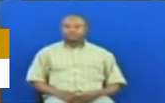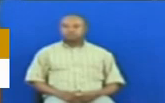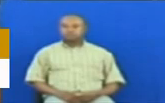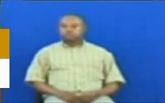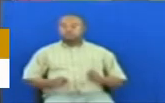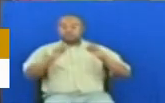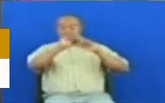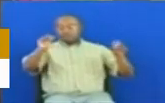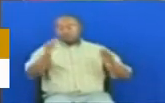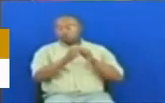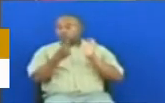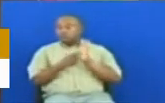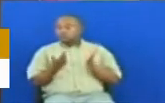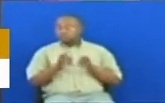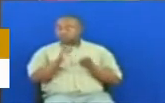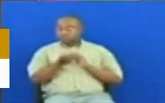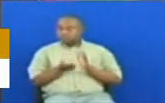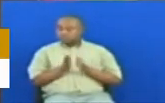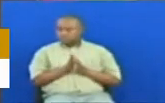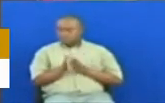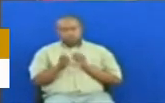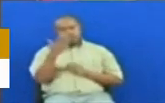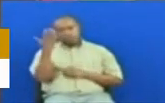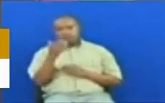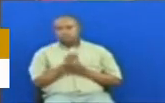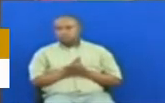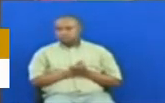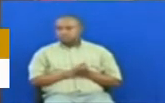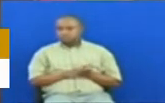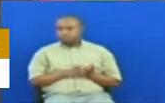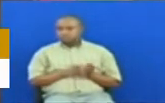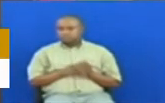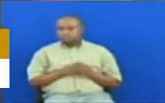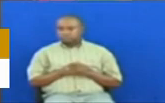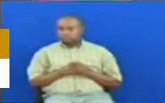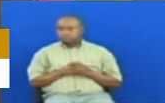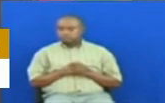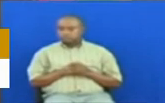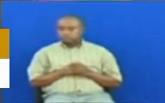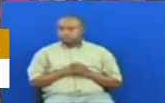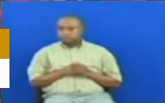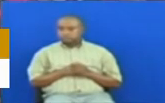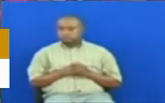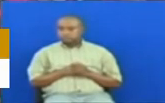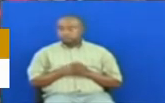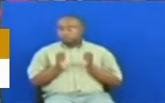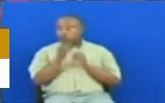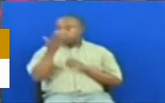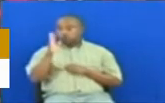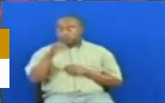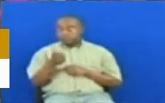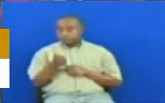Kifungo cha 16 kile marekebisho bado 15. Hatujamaliza. Naam. Hatujamaliza kifungo cha 15, mheshimiwa